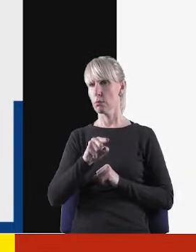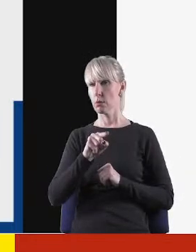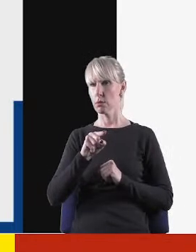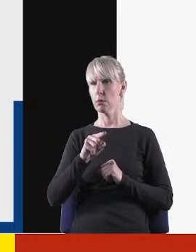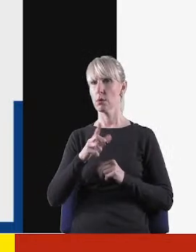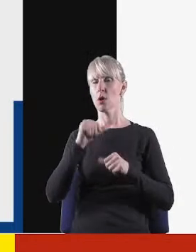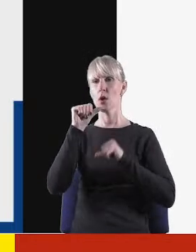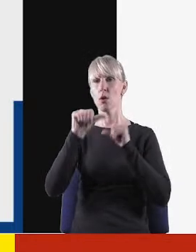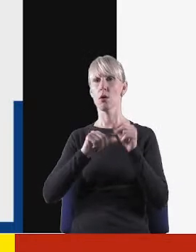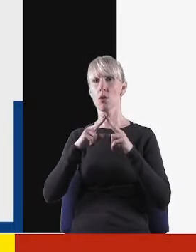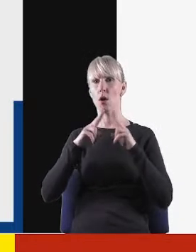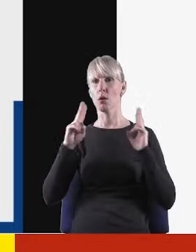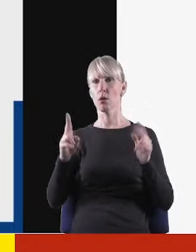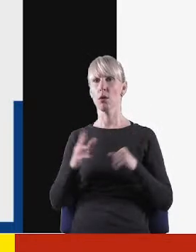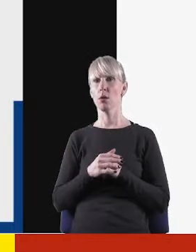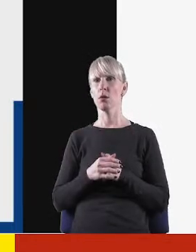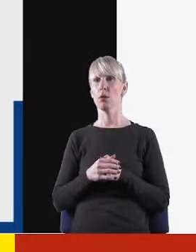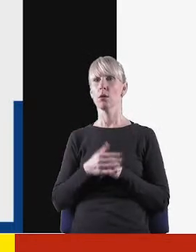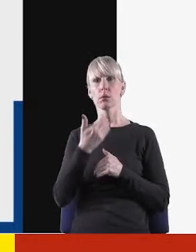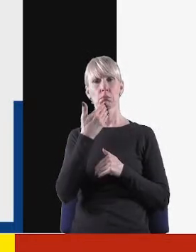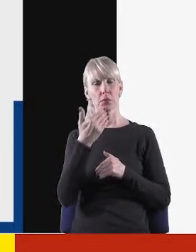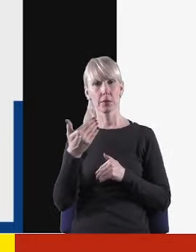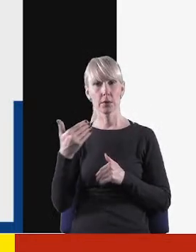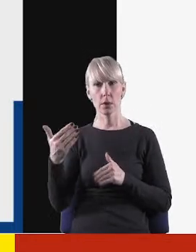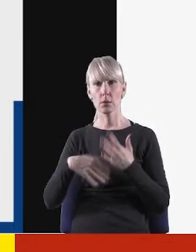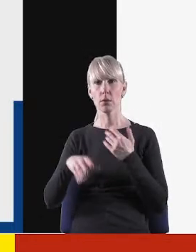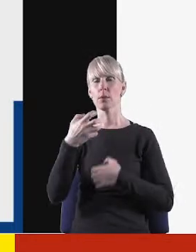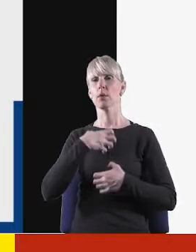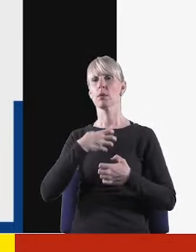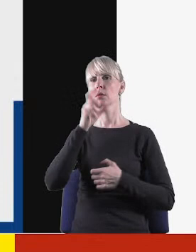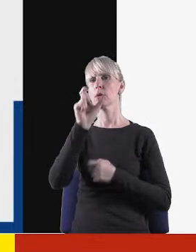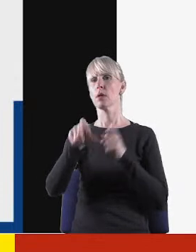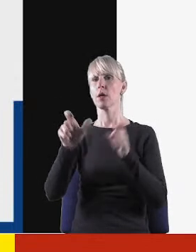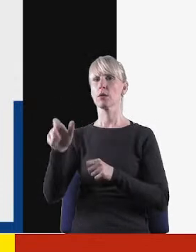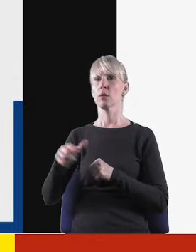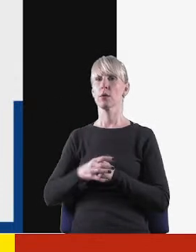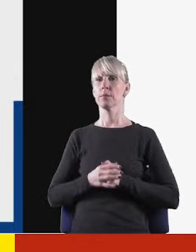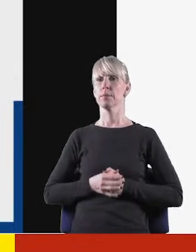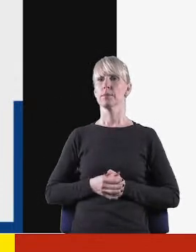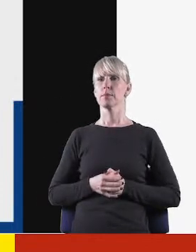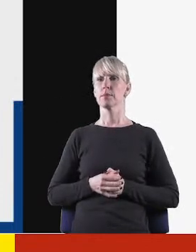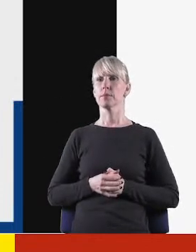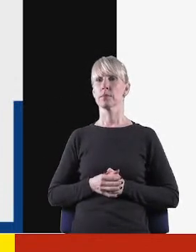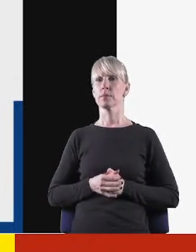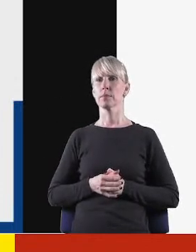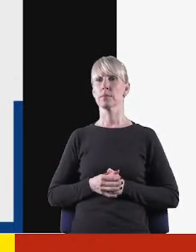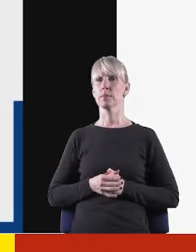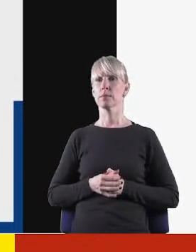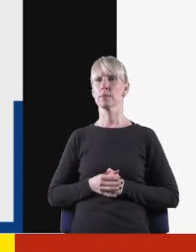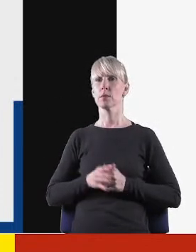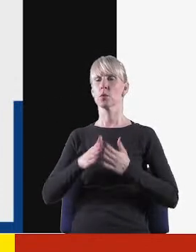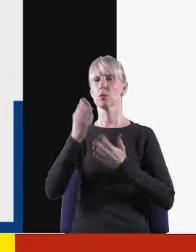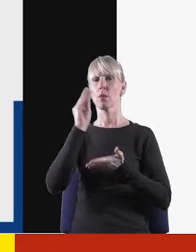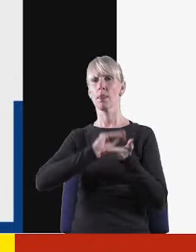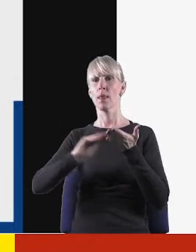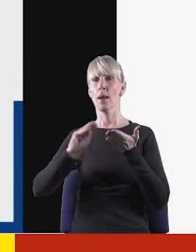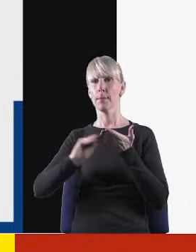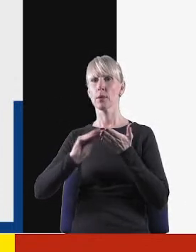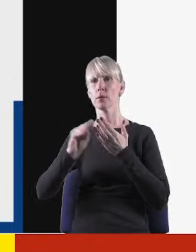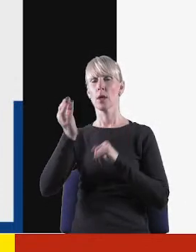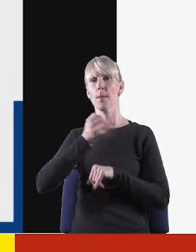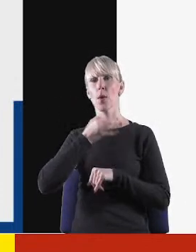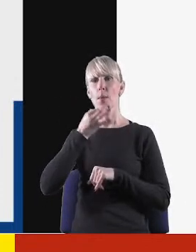rekordowy rok. Tu bardzo serdecznie dziękujemy z tego miejsca dyrektorom, którzy napisali